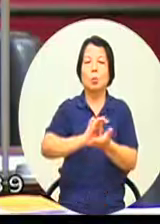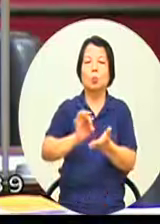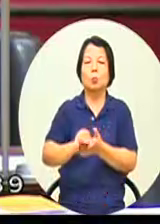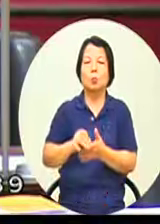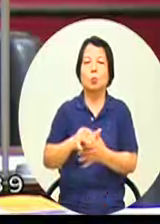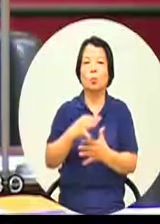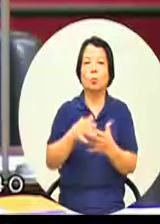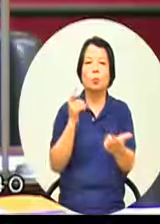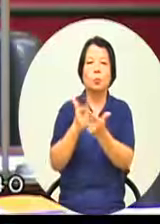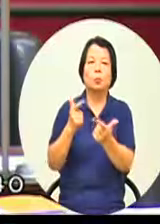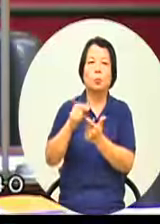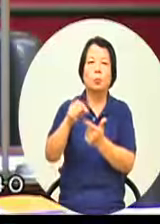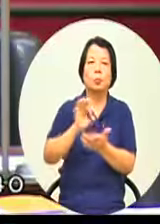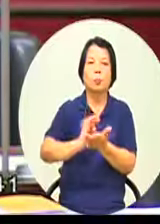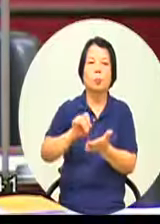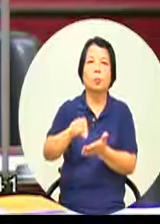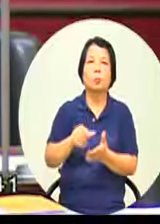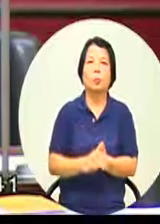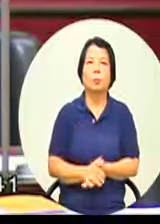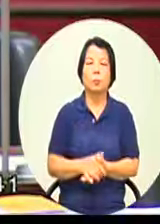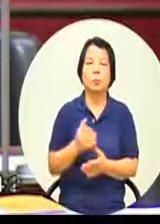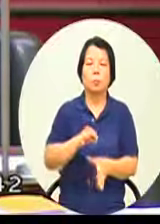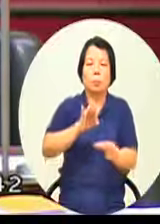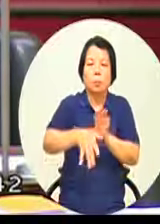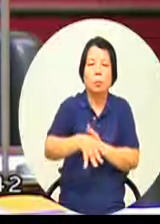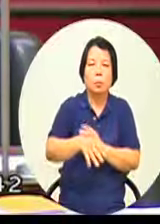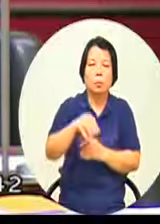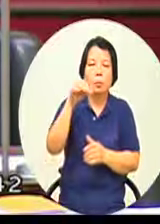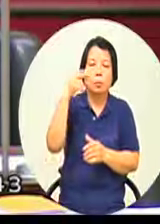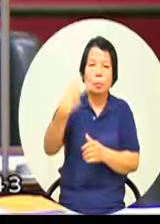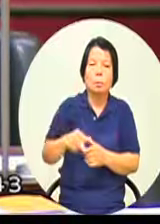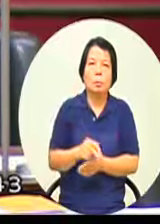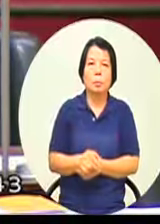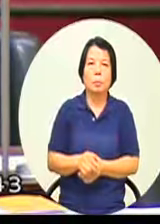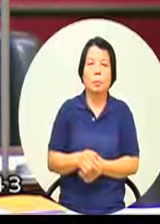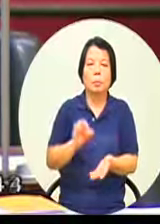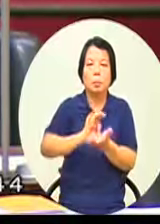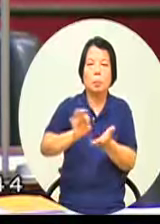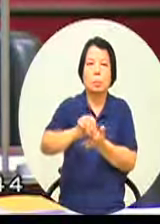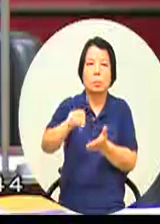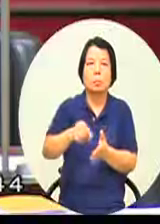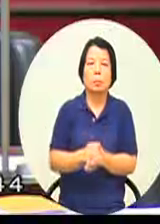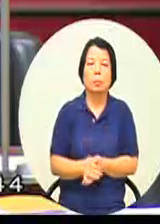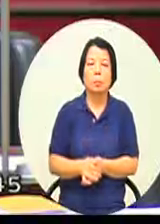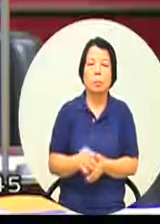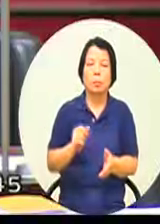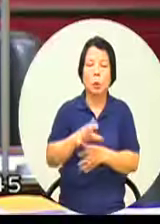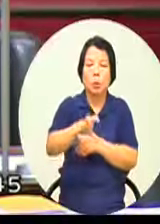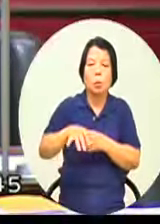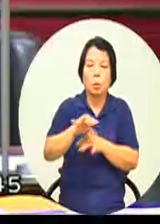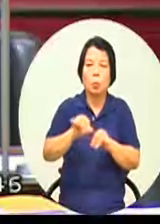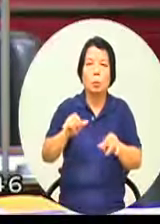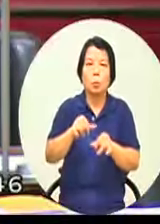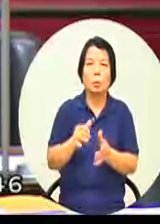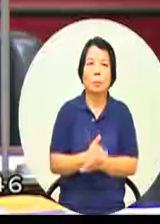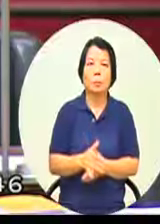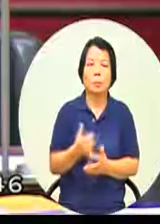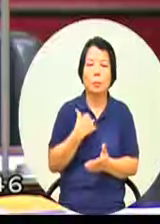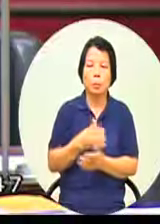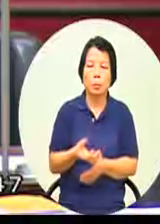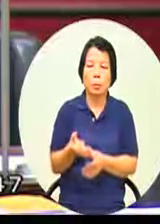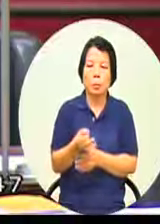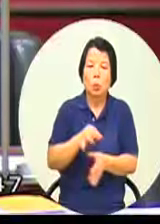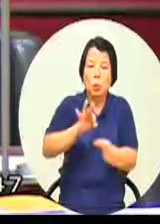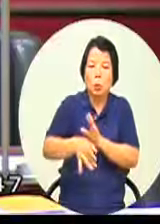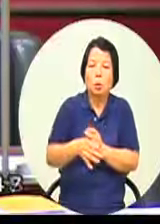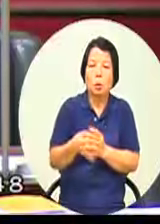对？结果呢，税捐处又给他，因为他使用呢不是用农地嘛，本来农地不用课税啊，